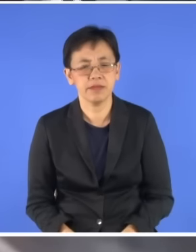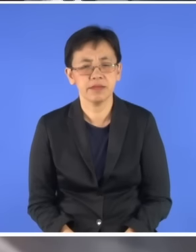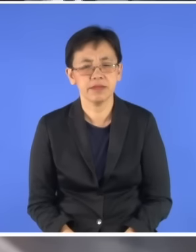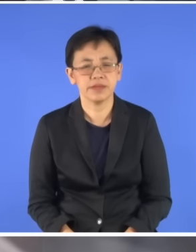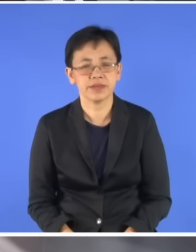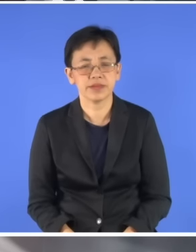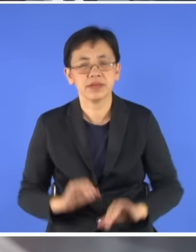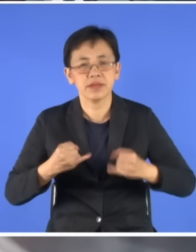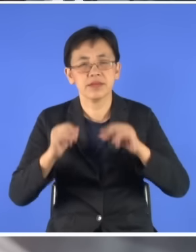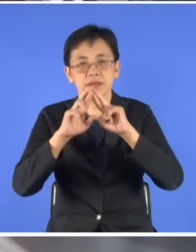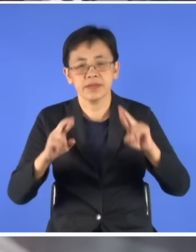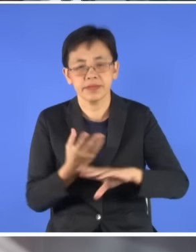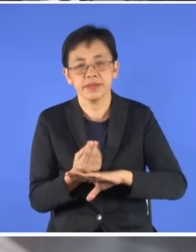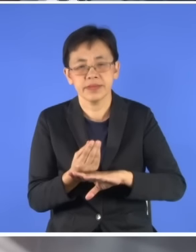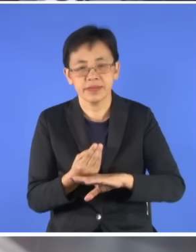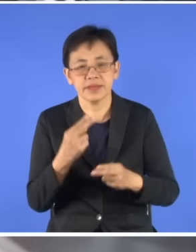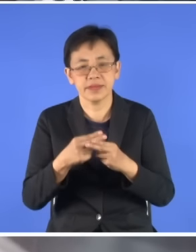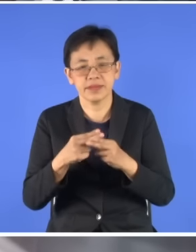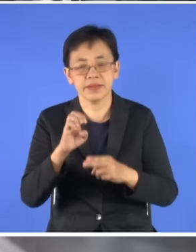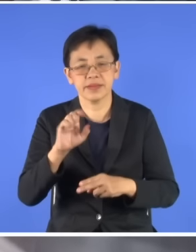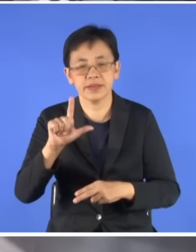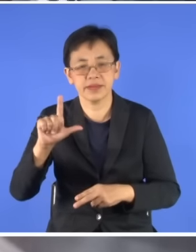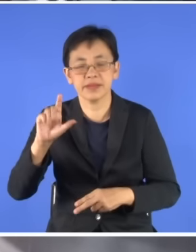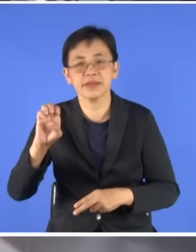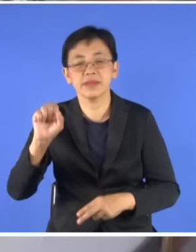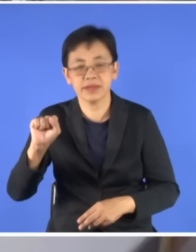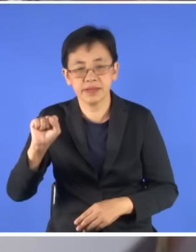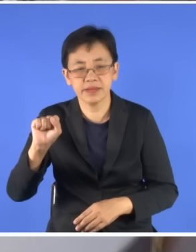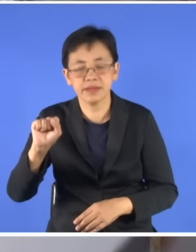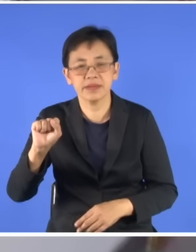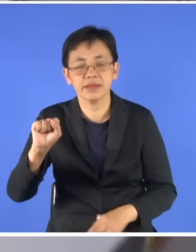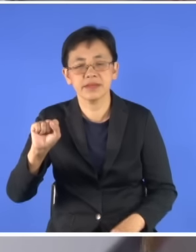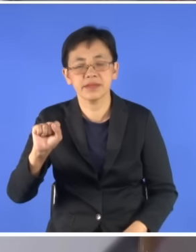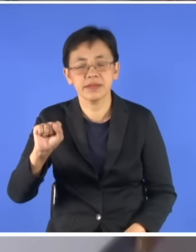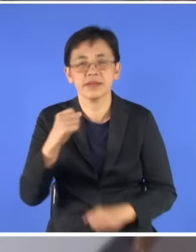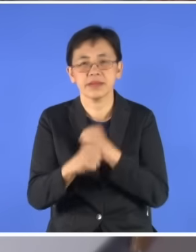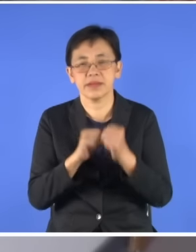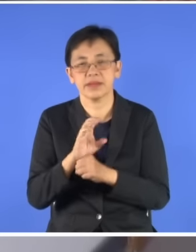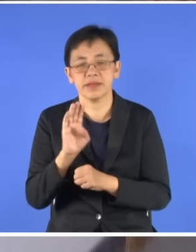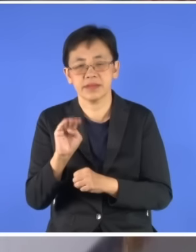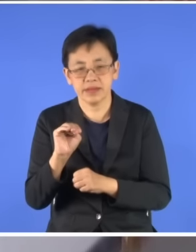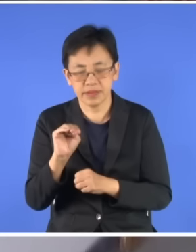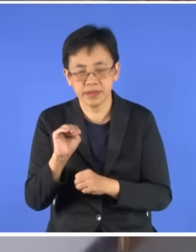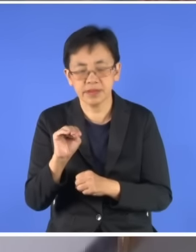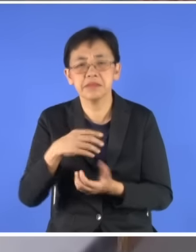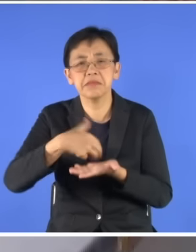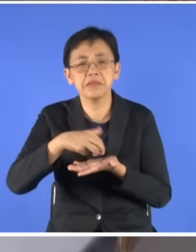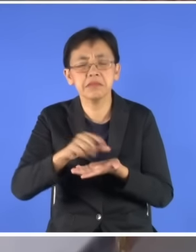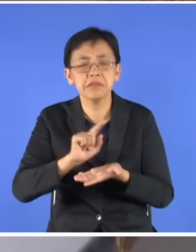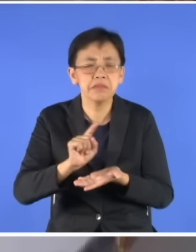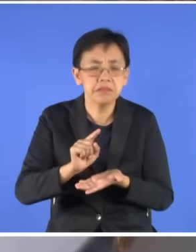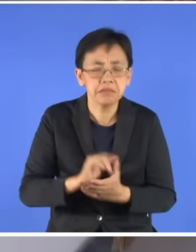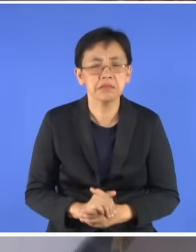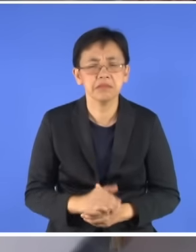ของร้านแอลจิวเวลรี่นะคะคุณโยธกาปัญญาฟองอายุ40 ปีบอกว่าอยากจะ